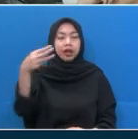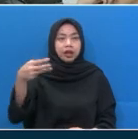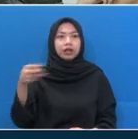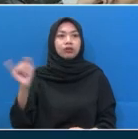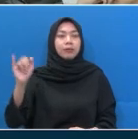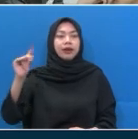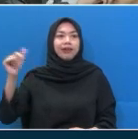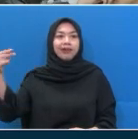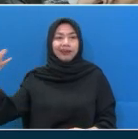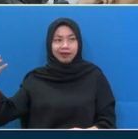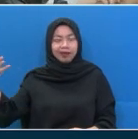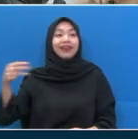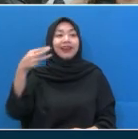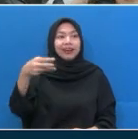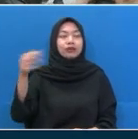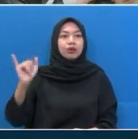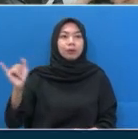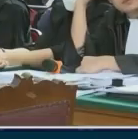yang menjelaskan